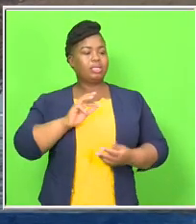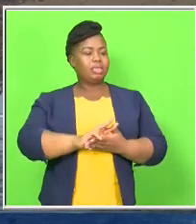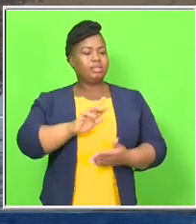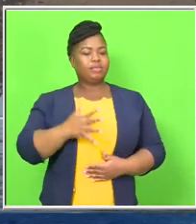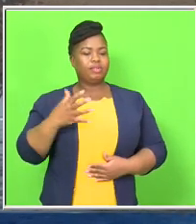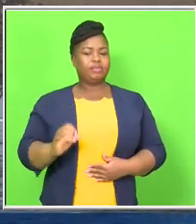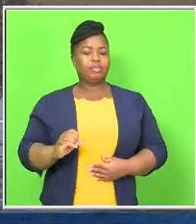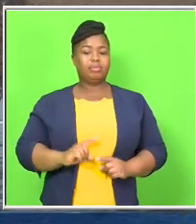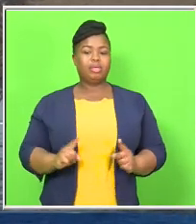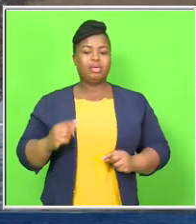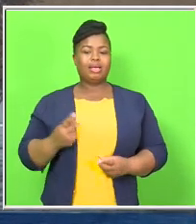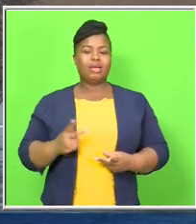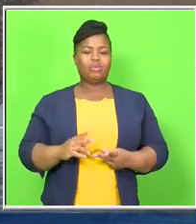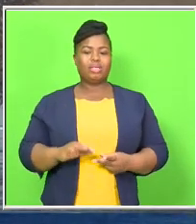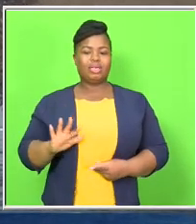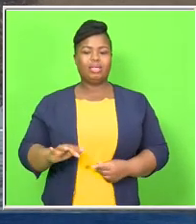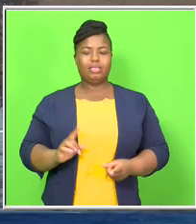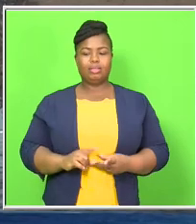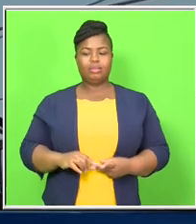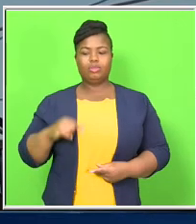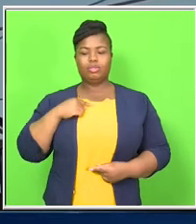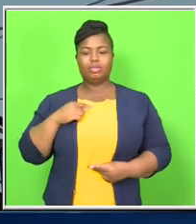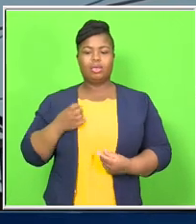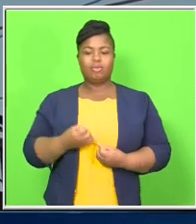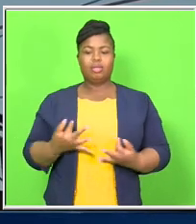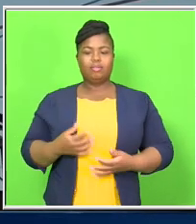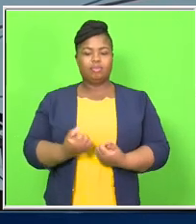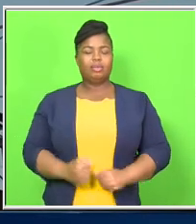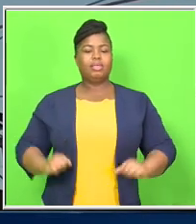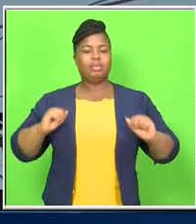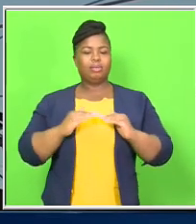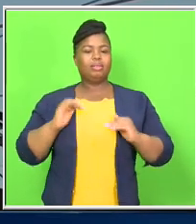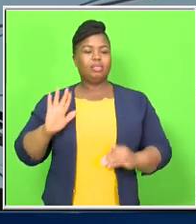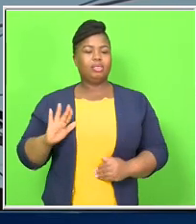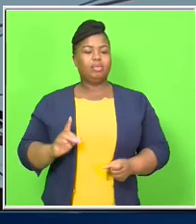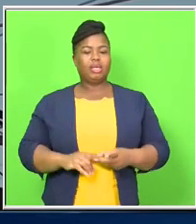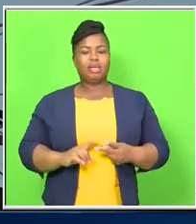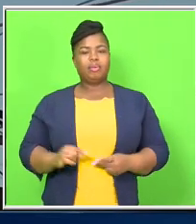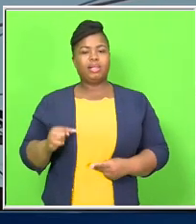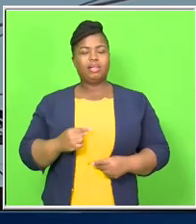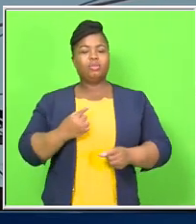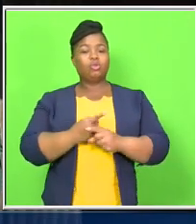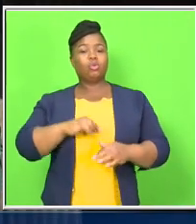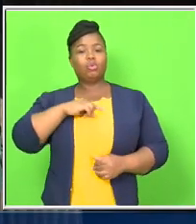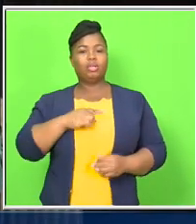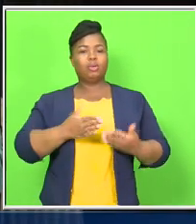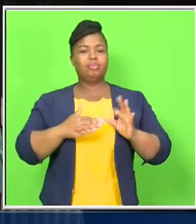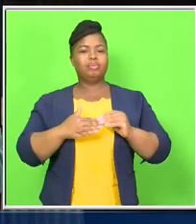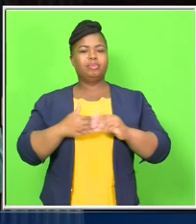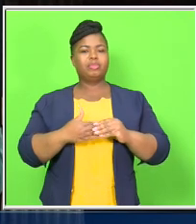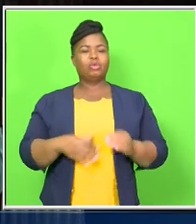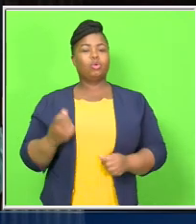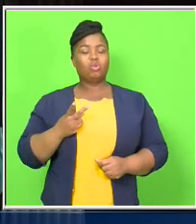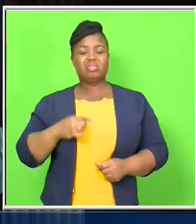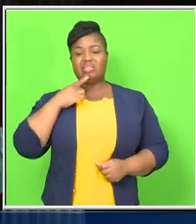kwa tu anasemba kwe minyaka inga mashu miyamata tuyengulule kwa kwe li li zwe Abashali abazi nzeku yobayiza